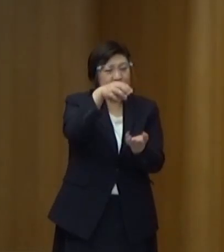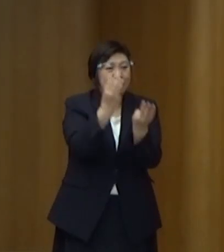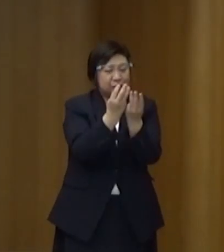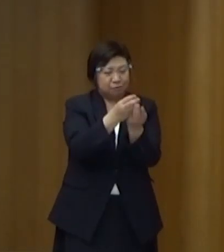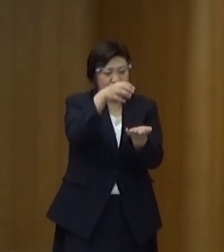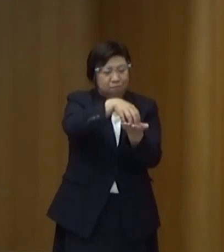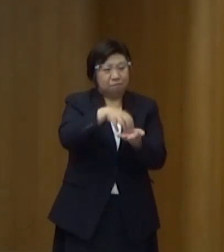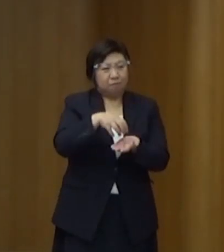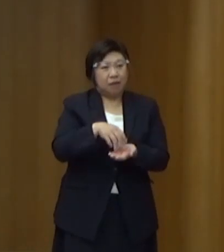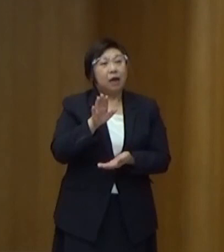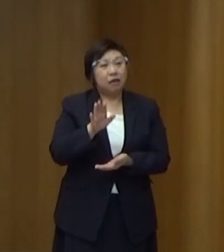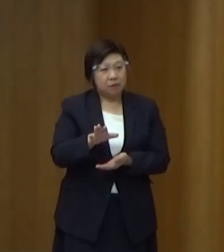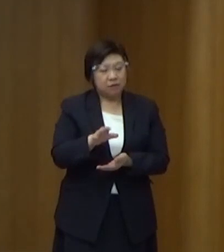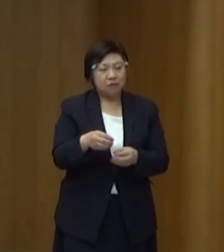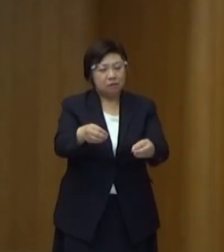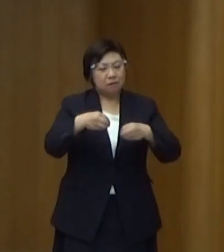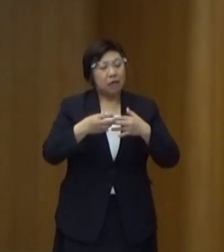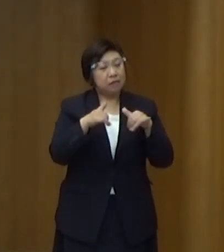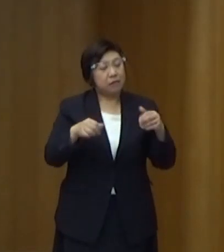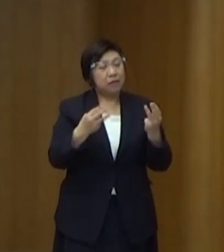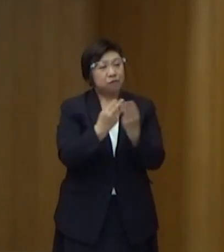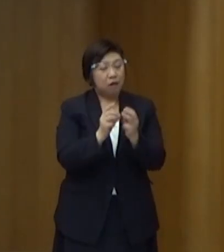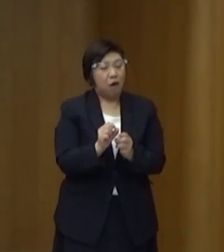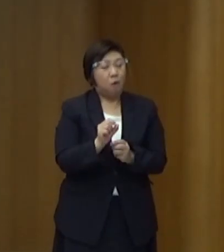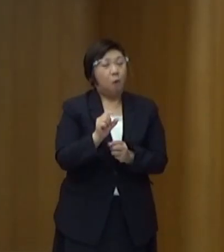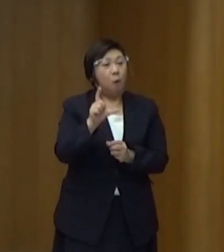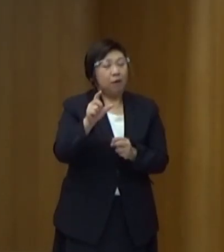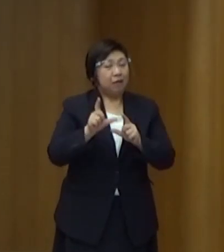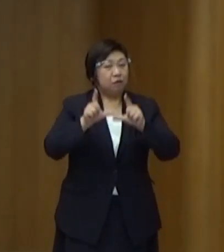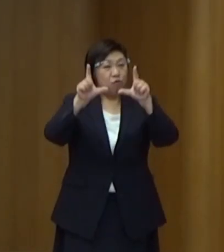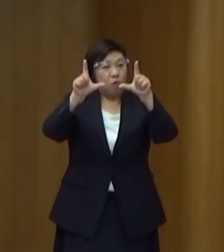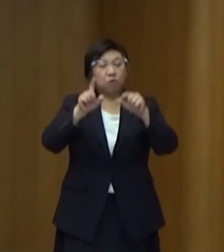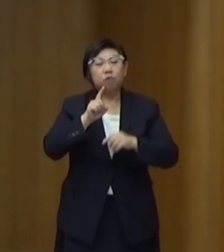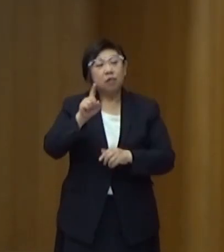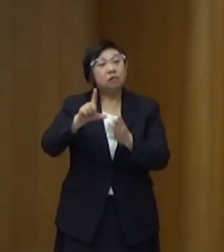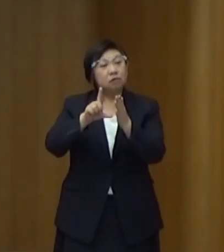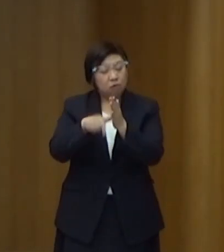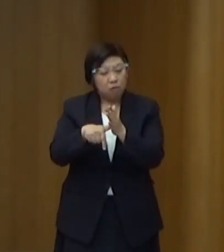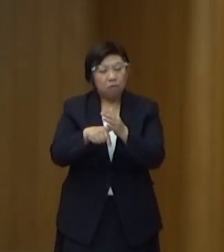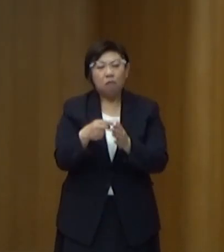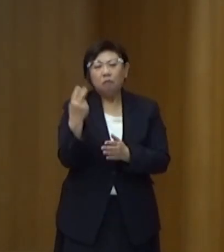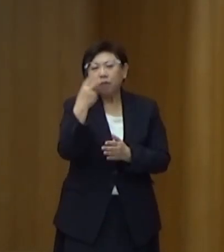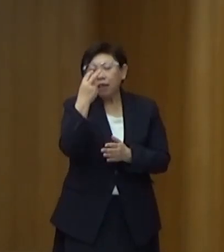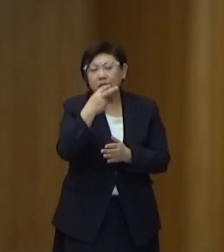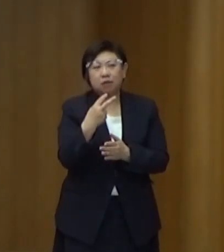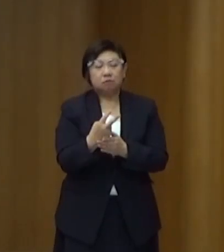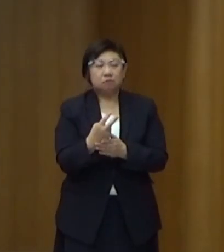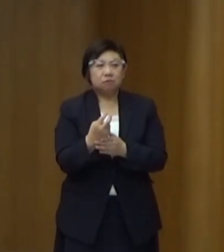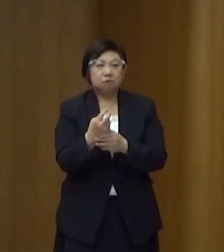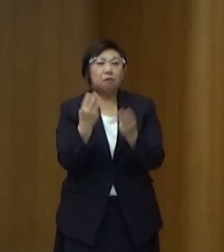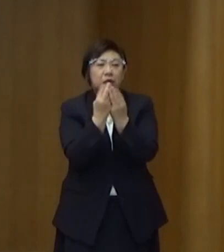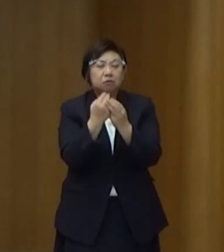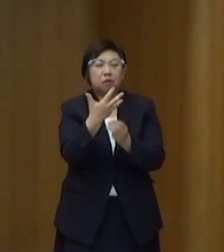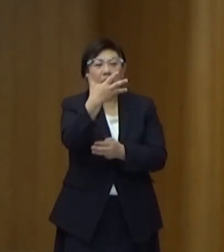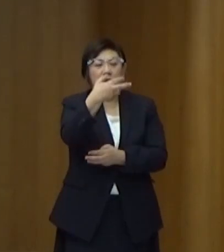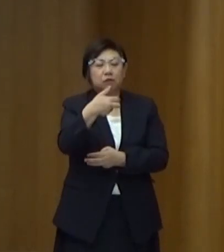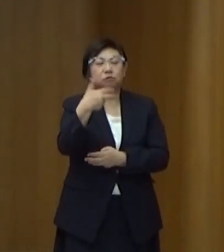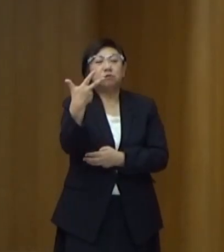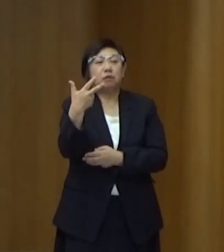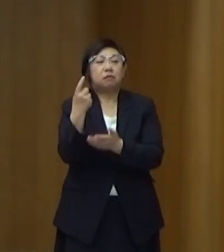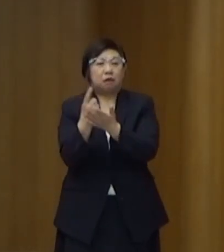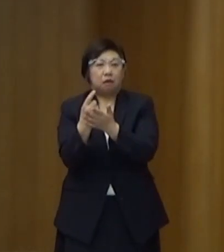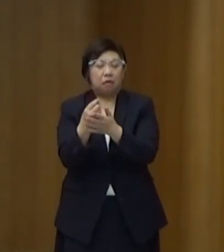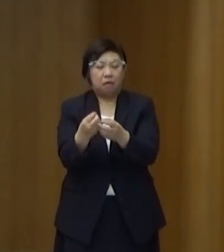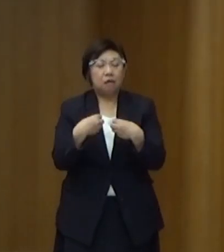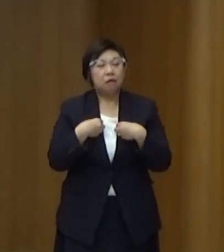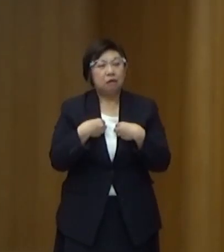ども、例えば感染者数が多い東京都で見ますと、この検査実施件数87件、で新規